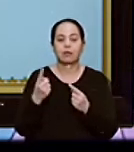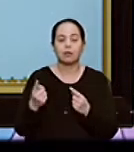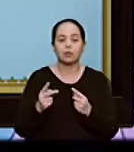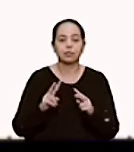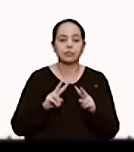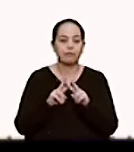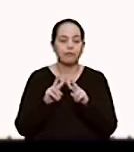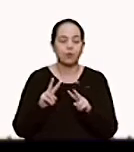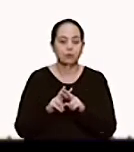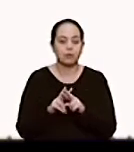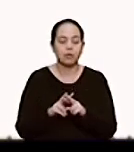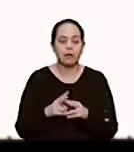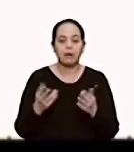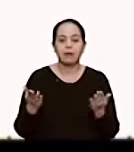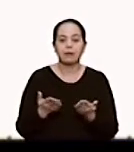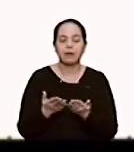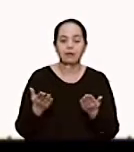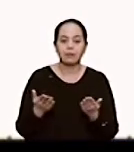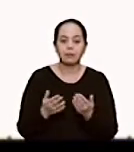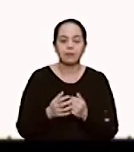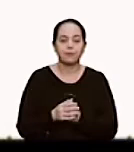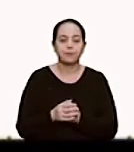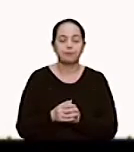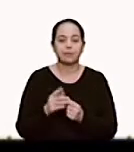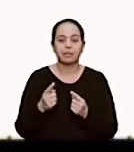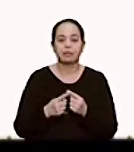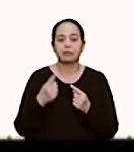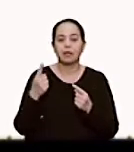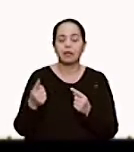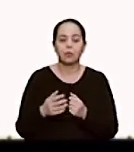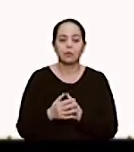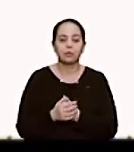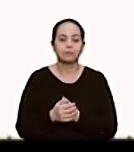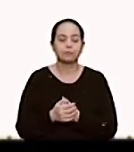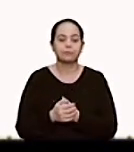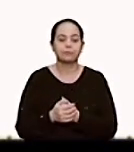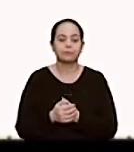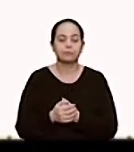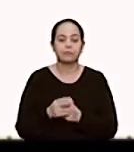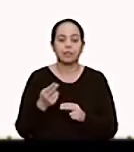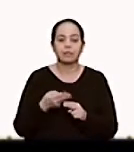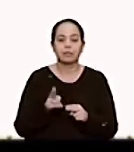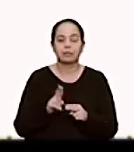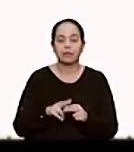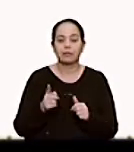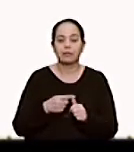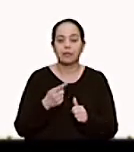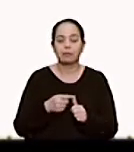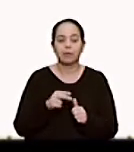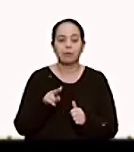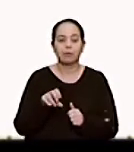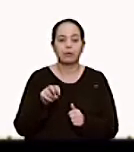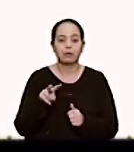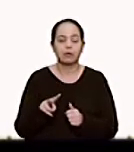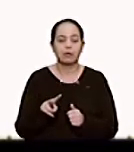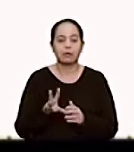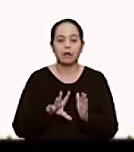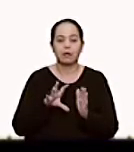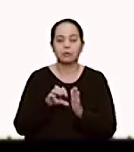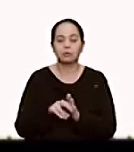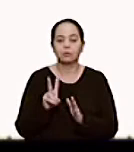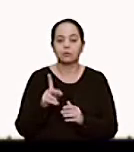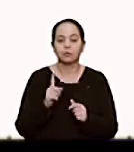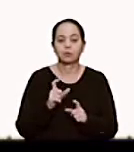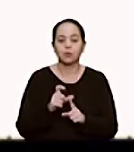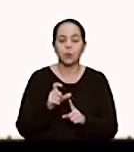звезды. Звезды какие? Далекие. Данное имя прилагательное относится